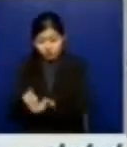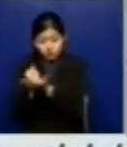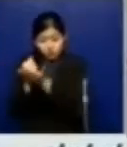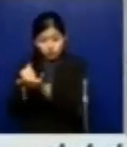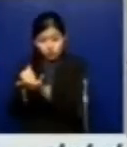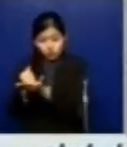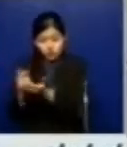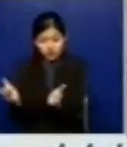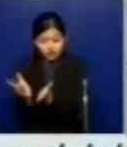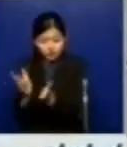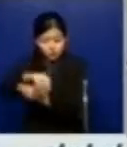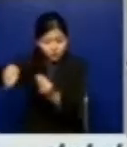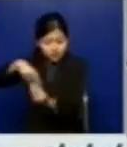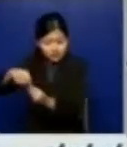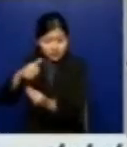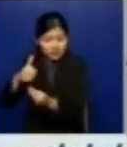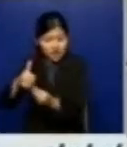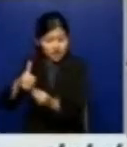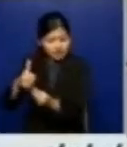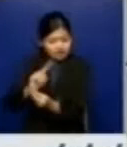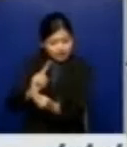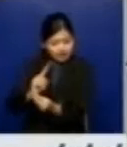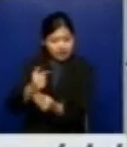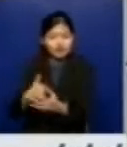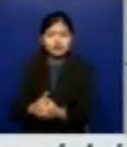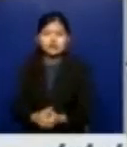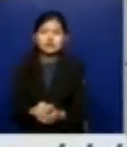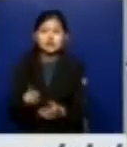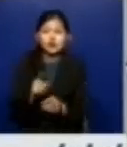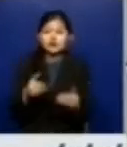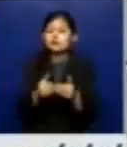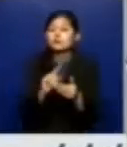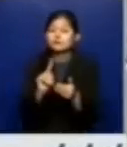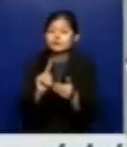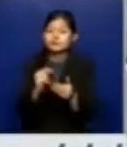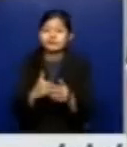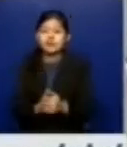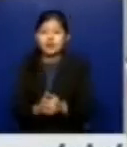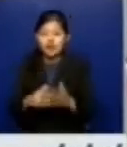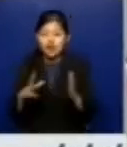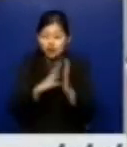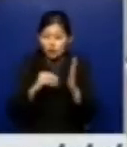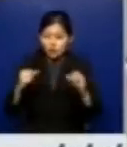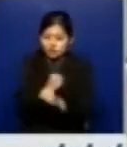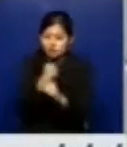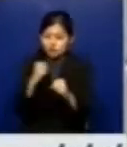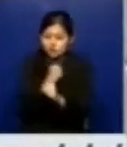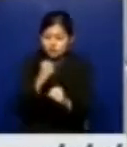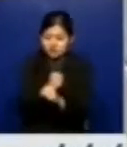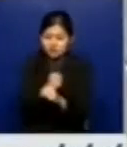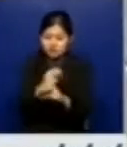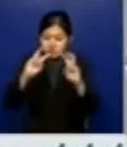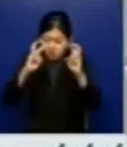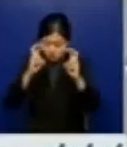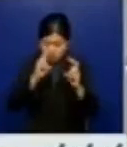เอาไปใช้ในสิ่งที่ก่อให้เกิดรายได้ได้ไหมและโดยเฉพาะครับผมอยากเรียนว่างบประมาณในการฝึกอบรมบางเรื่องใช้